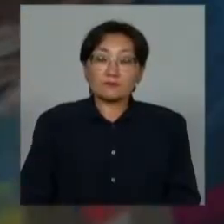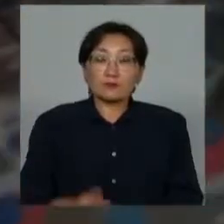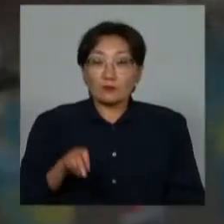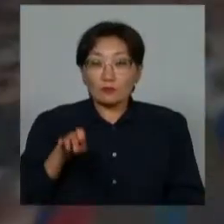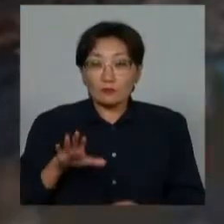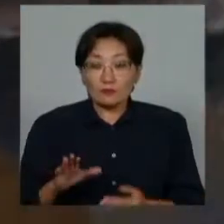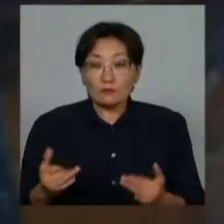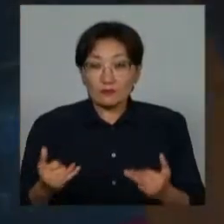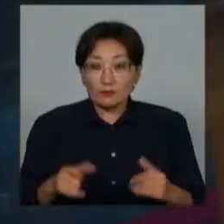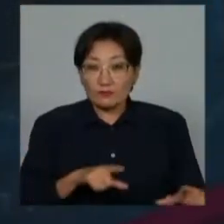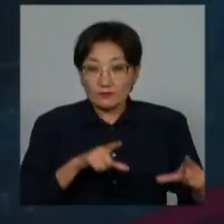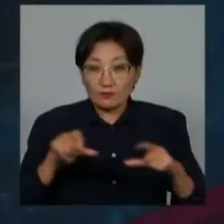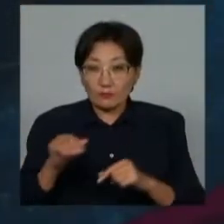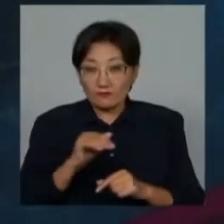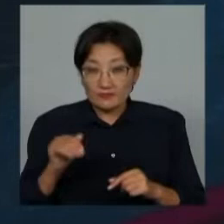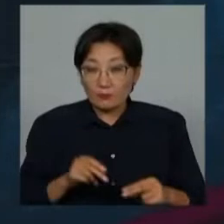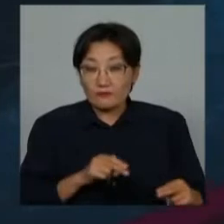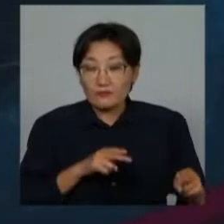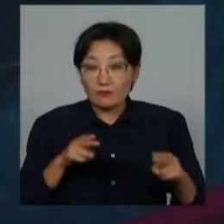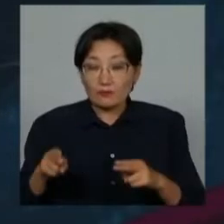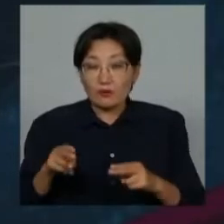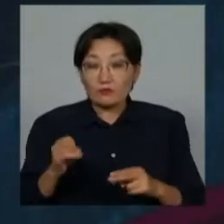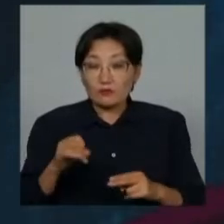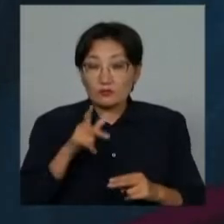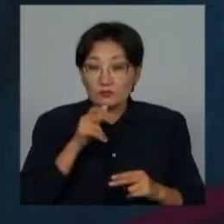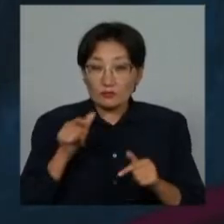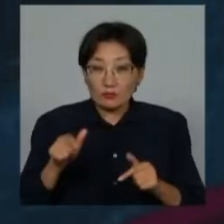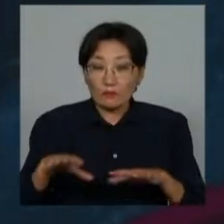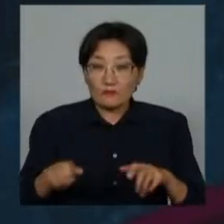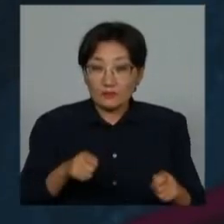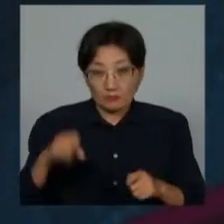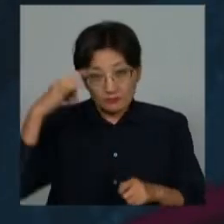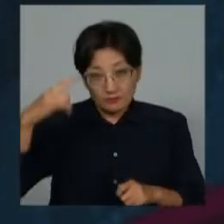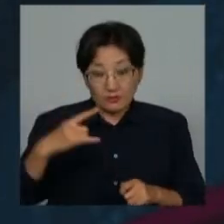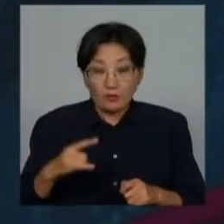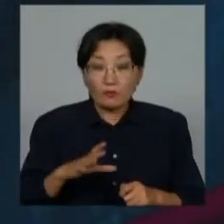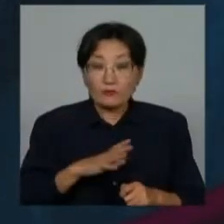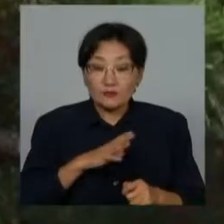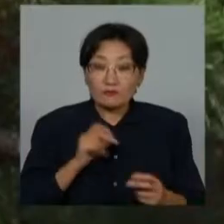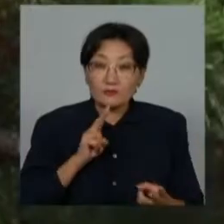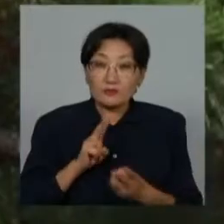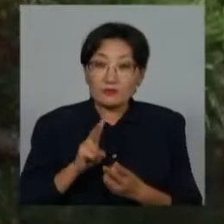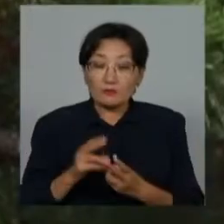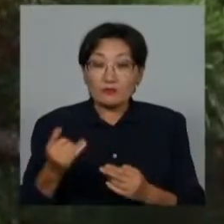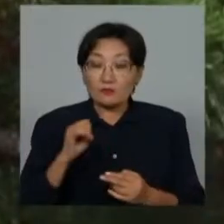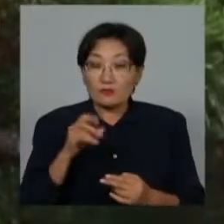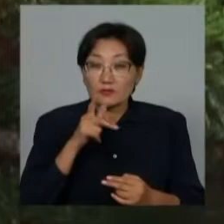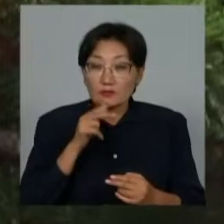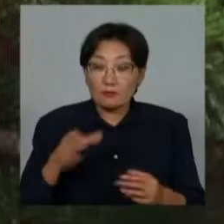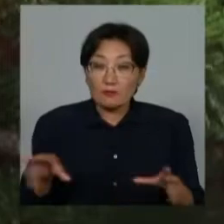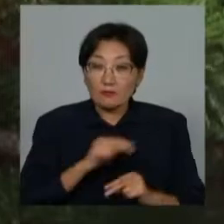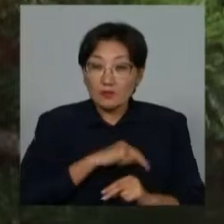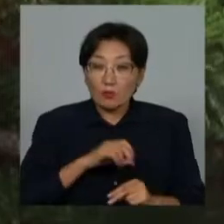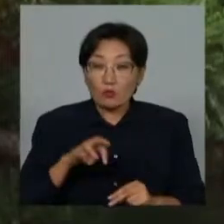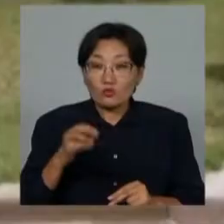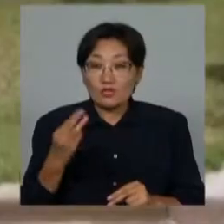Касым-Жомарт Токаев сегодня прибыл с официальным визитом в Южную Корею. Там у президента Казахстана состоялась встреча с его южнокорейским коллегой